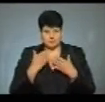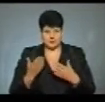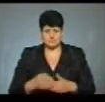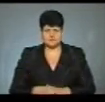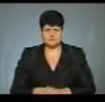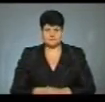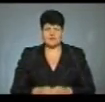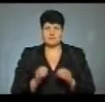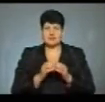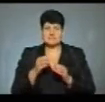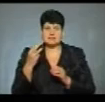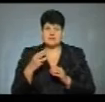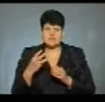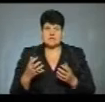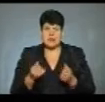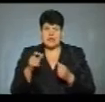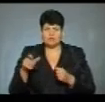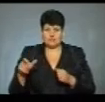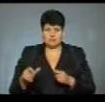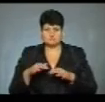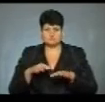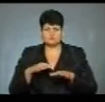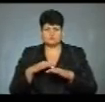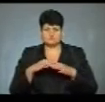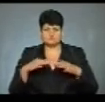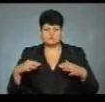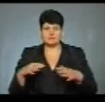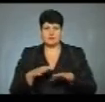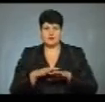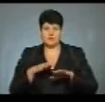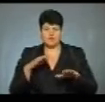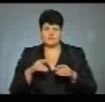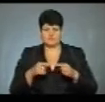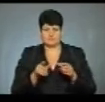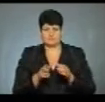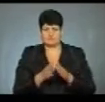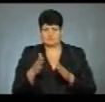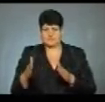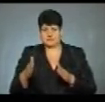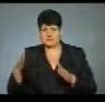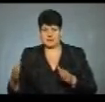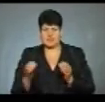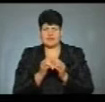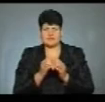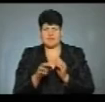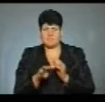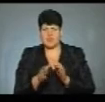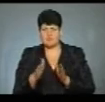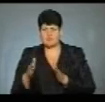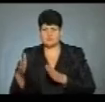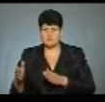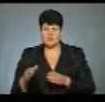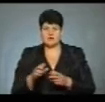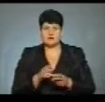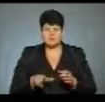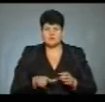О 10:30 рятувальники шикуються на полі неподалік Козови. Дистанція між кожним з них – 10 метрів. Смуга пошуку